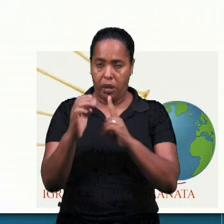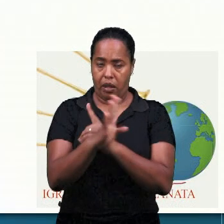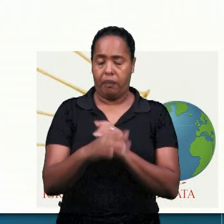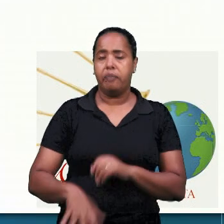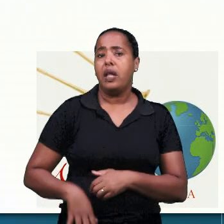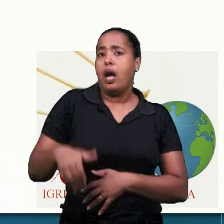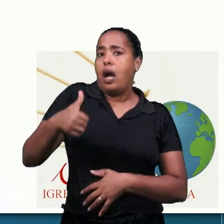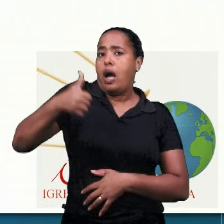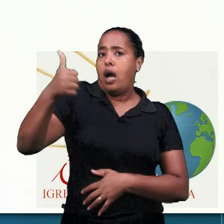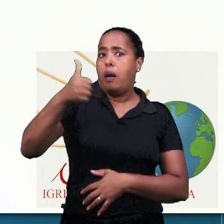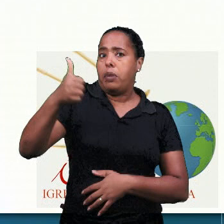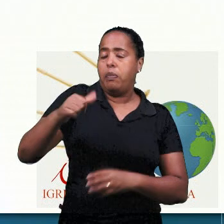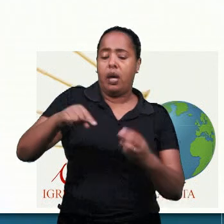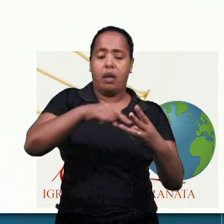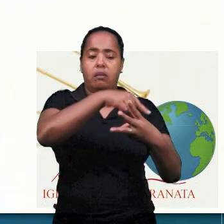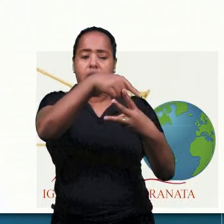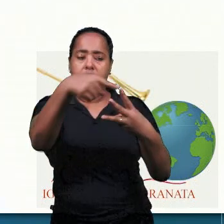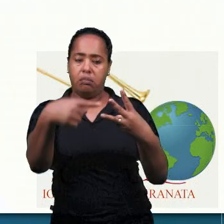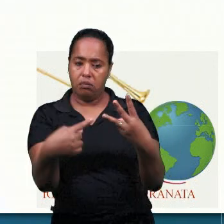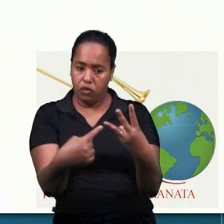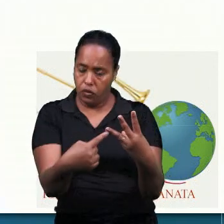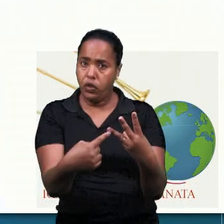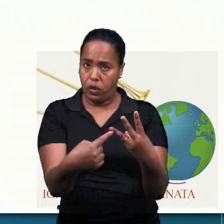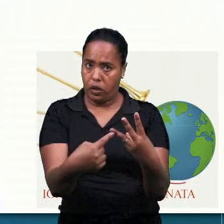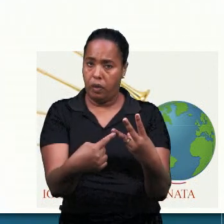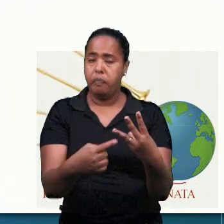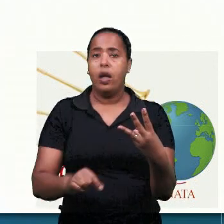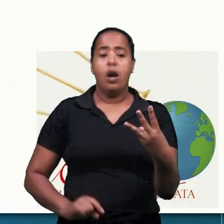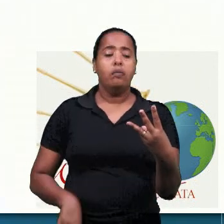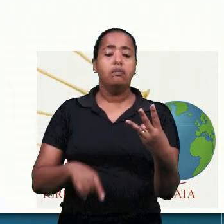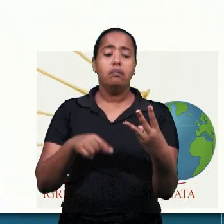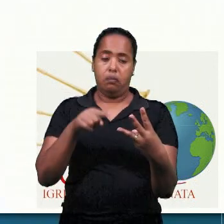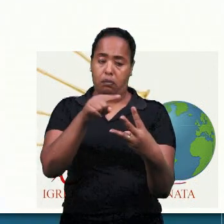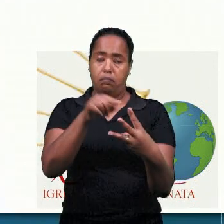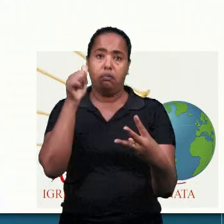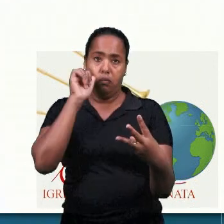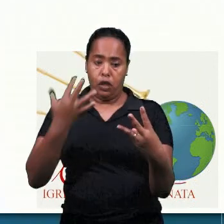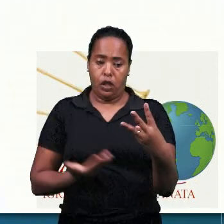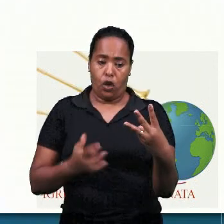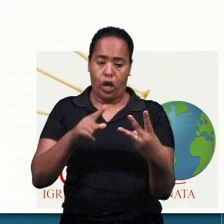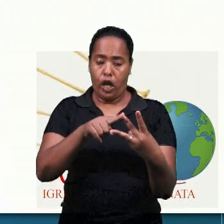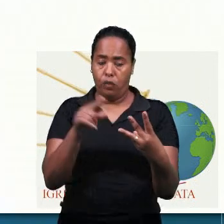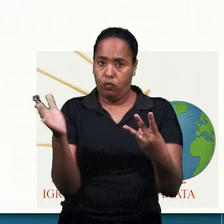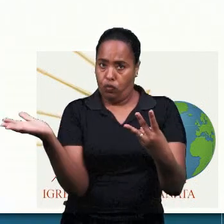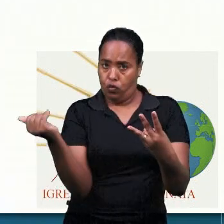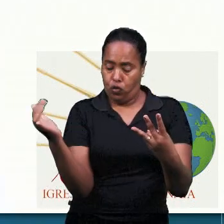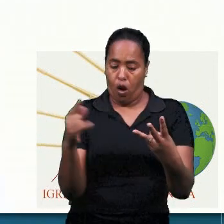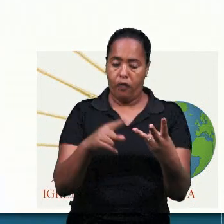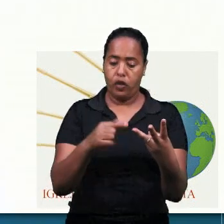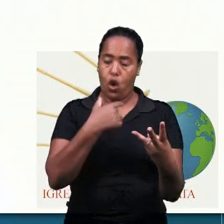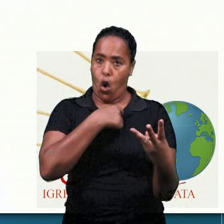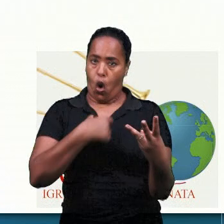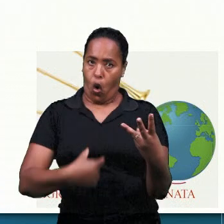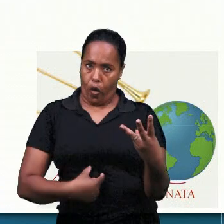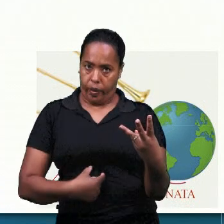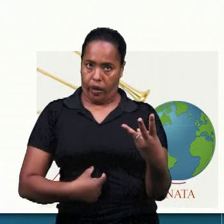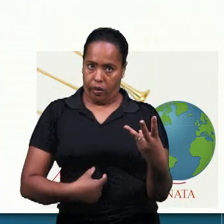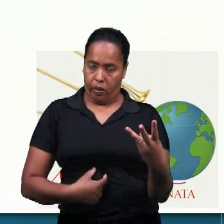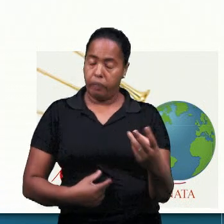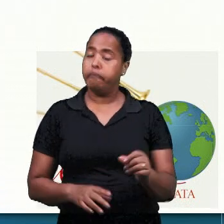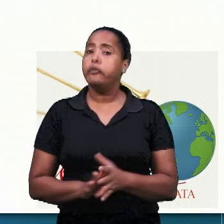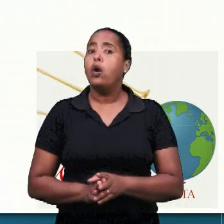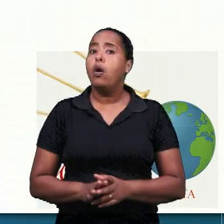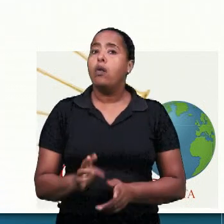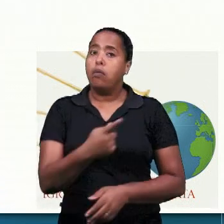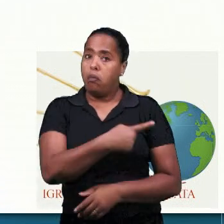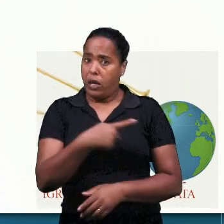école biblique dominicale. La première question, elle a 3 parties. Elle va être dirigée aux dames, aux